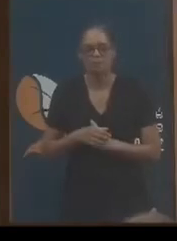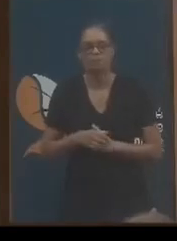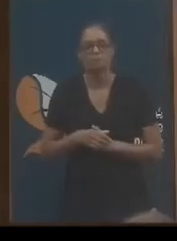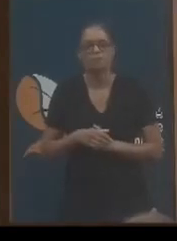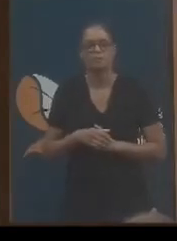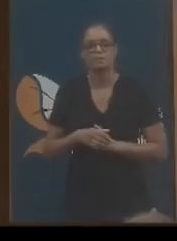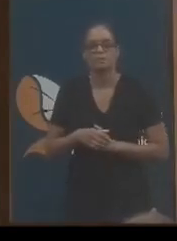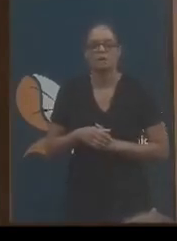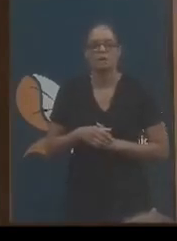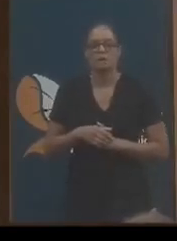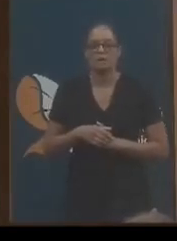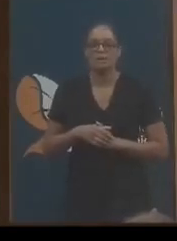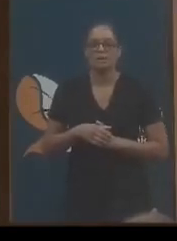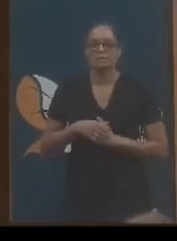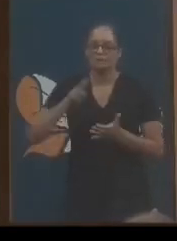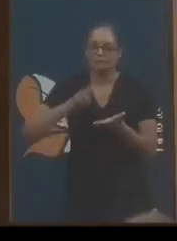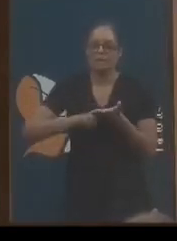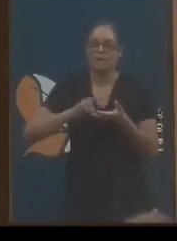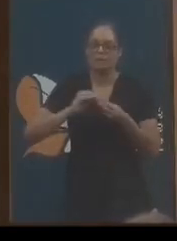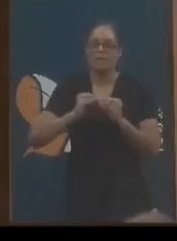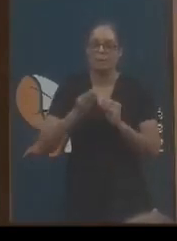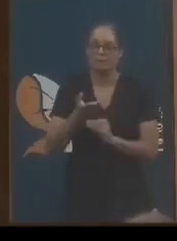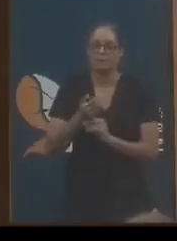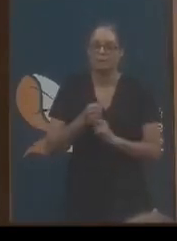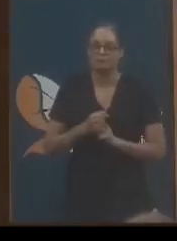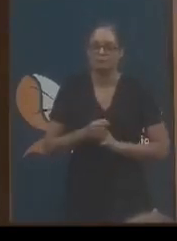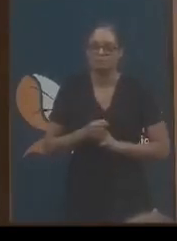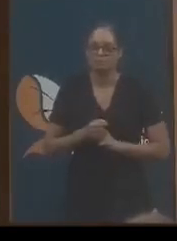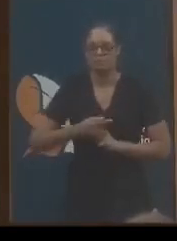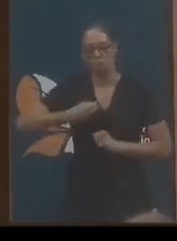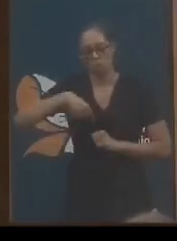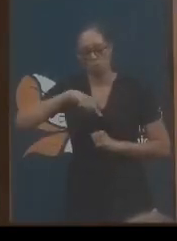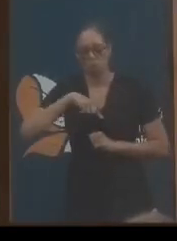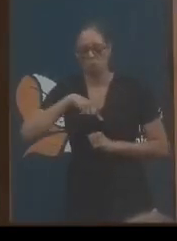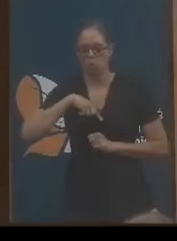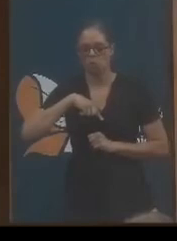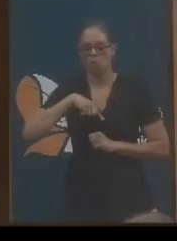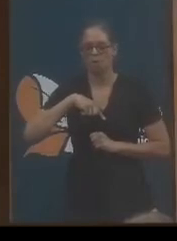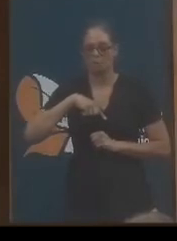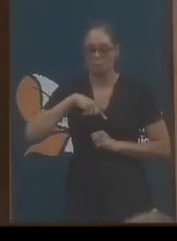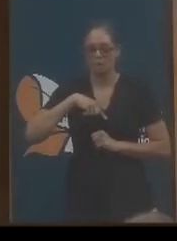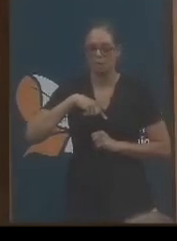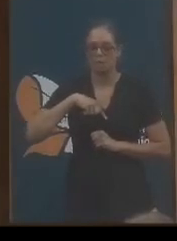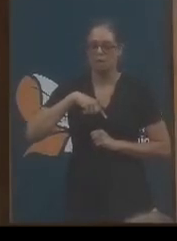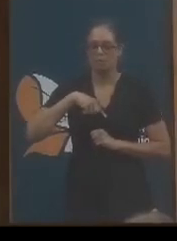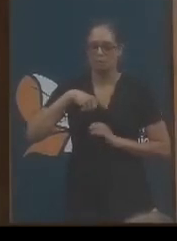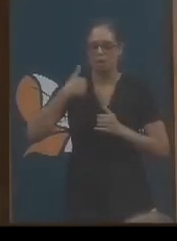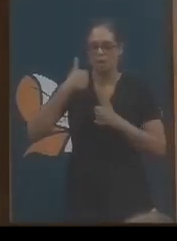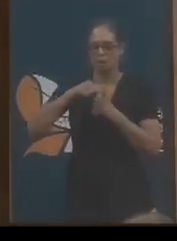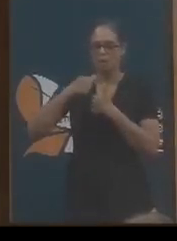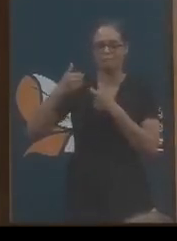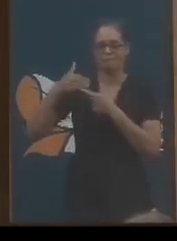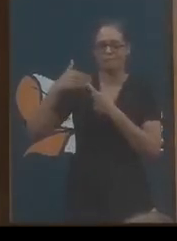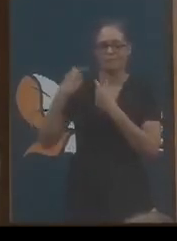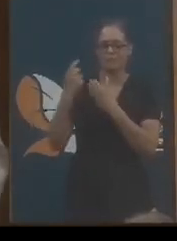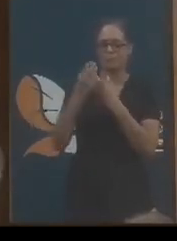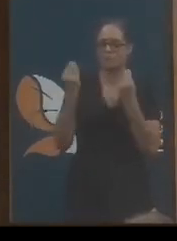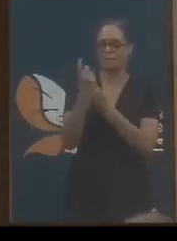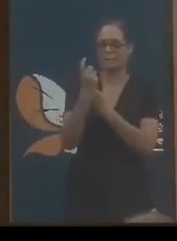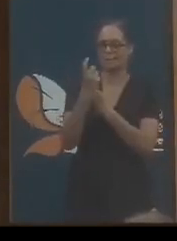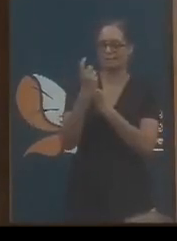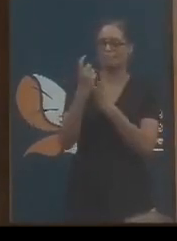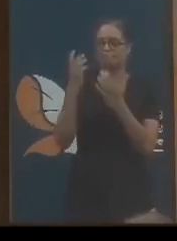C'est un vrai problème. Nous avons réussi, j'ai été très critiqué à l'époque, et à